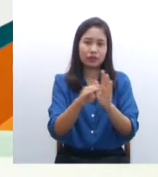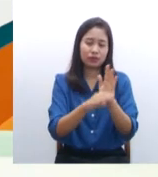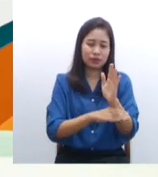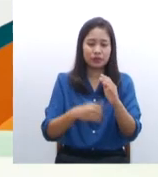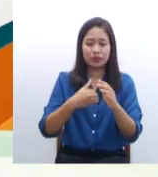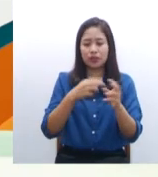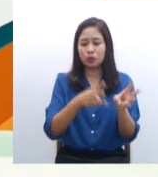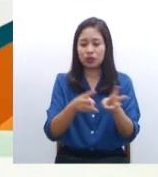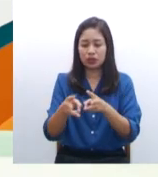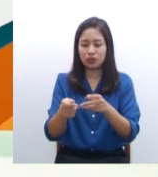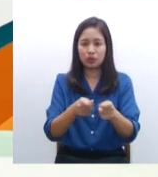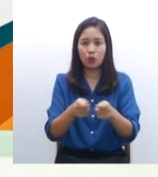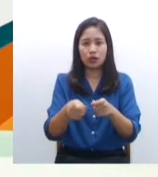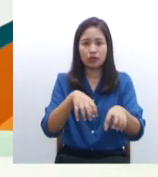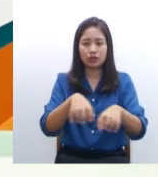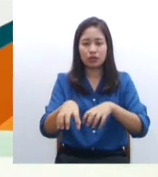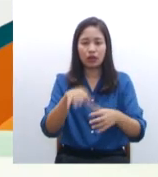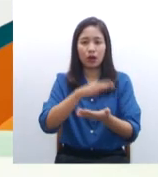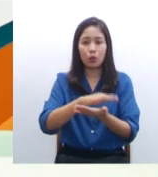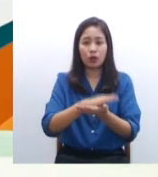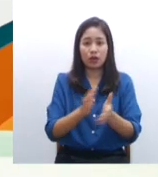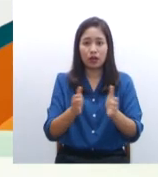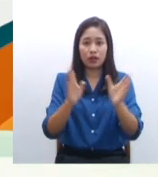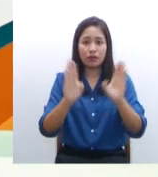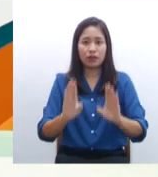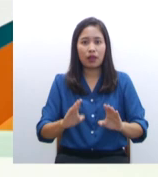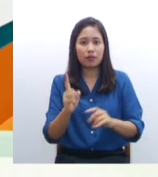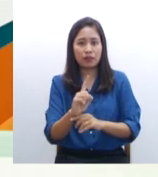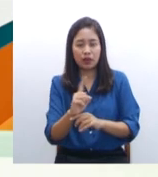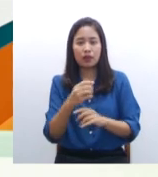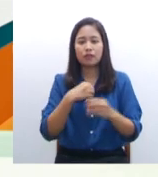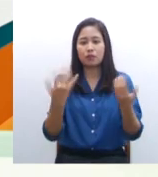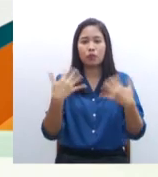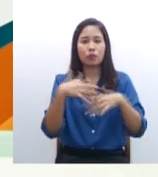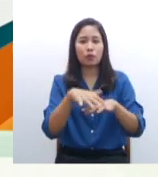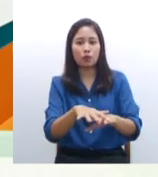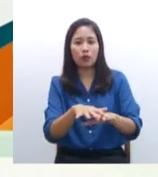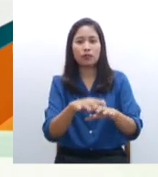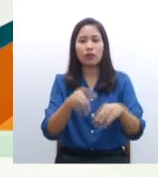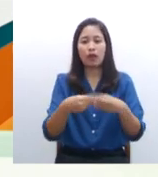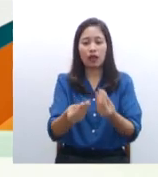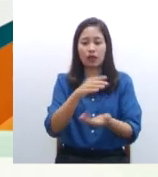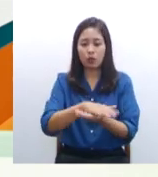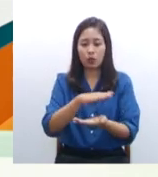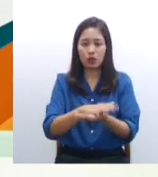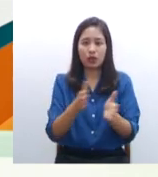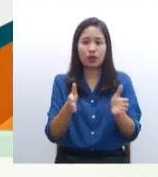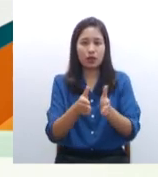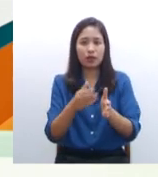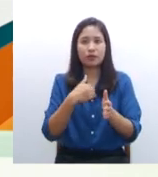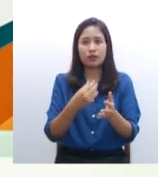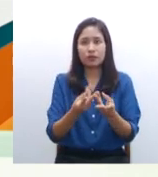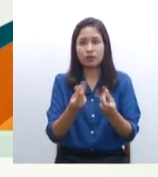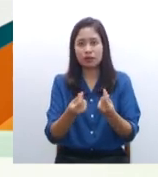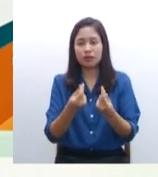งเรียนขนาดเล็กในรูปแบบใดบ้างนะครับไม่ว่าจะเป็นการควบรวมหรือการทำให้โรงเรียนขนาดเล็กที่ไม่มีเด็กเป็นโร